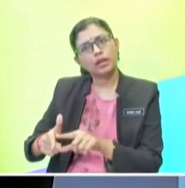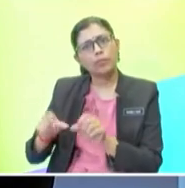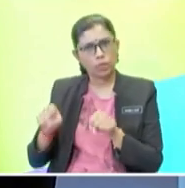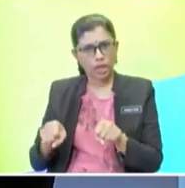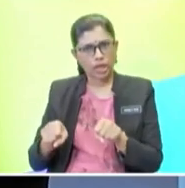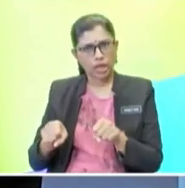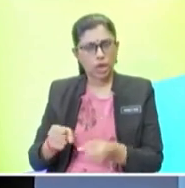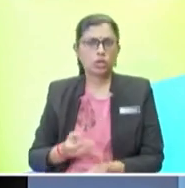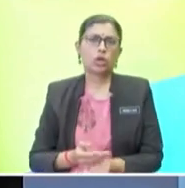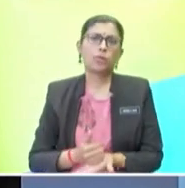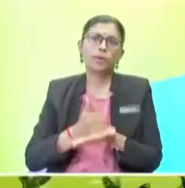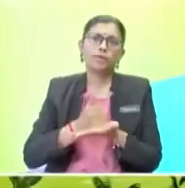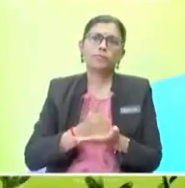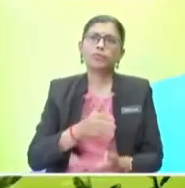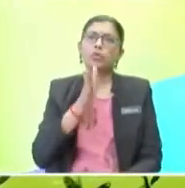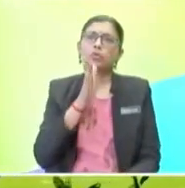dapur, boleh tak?